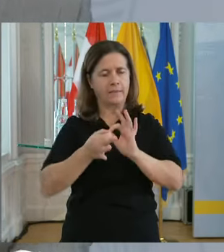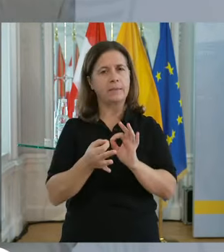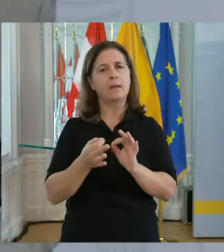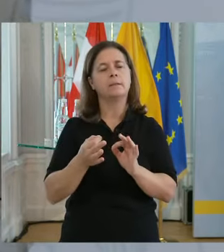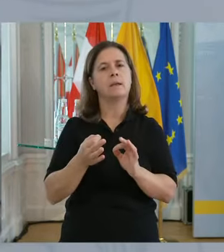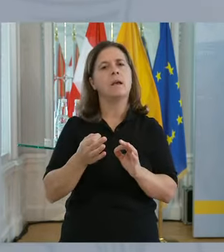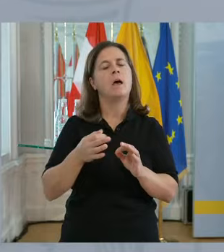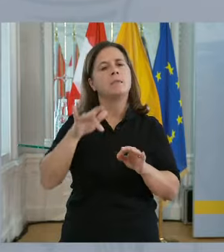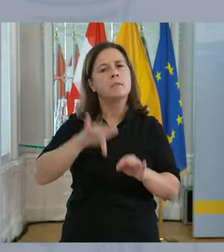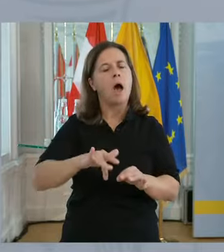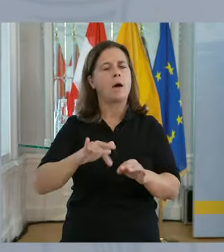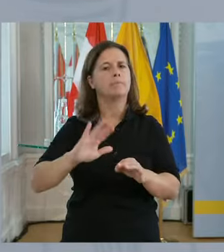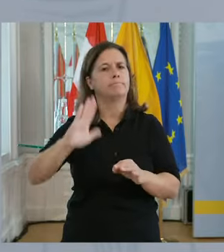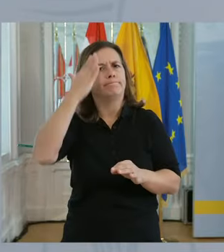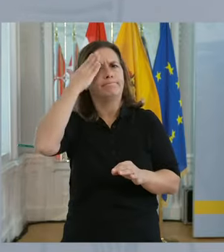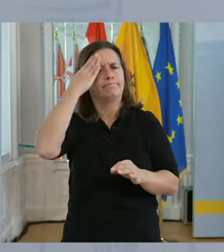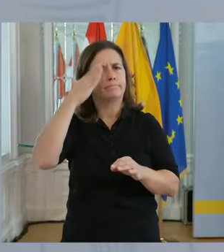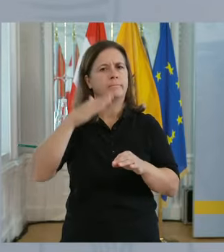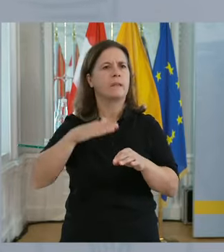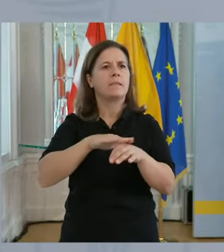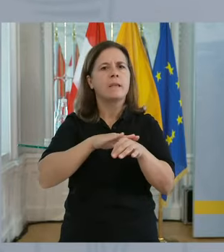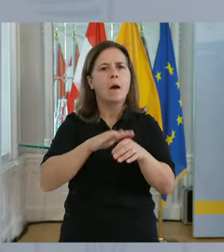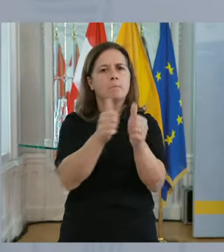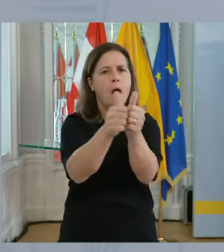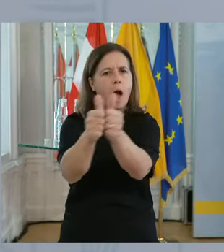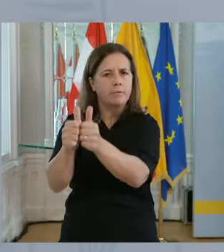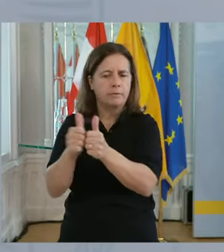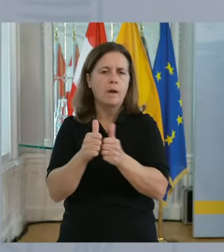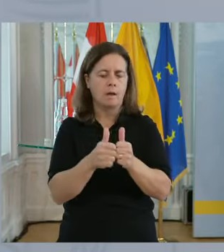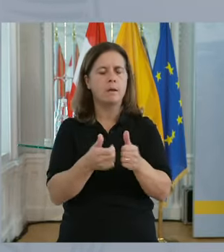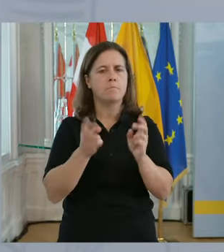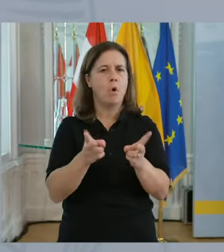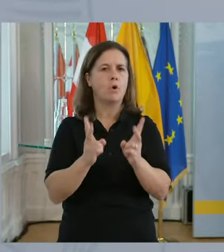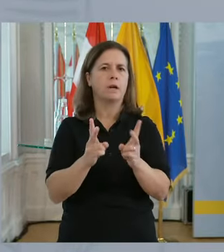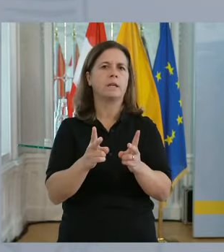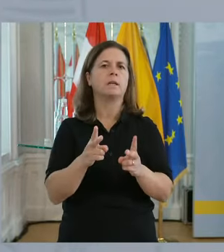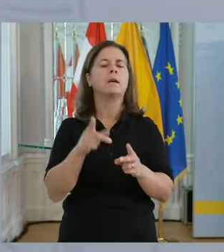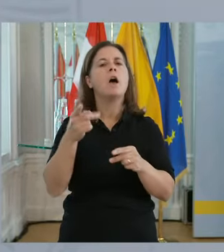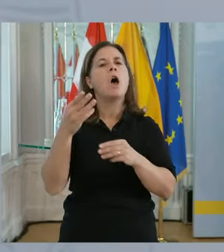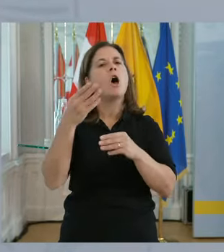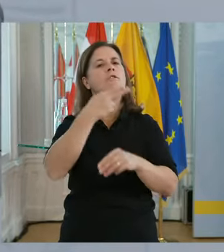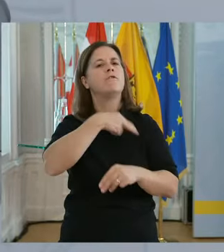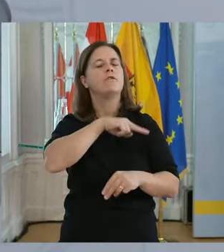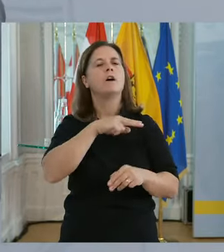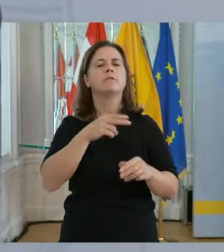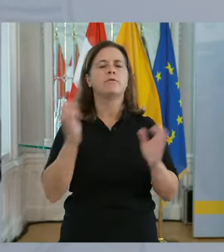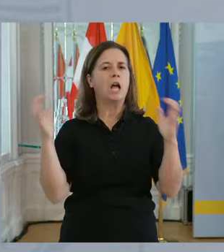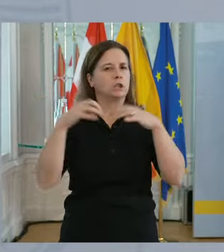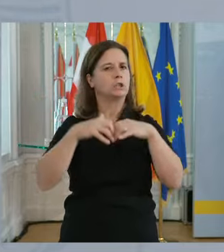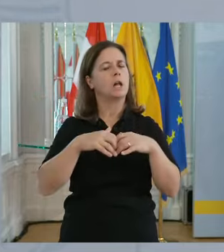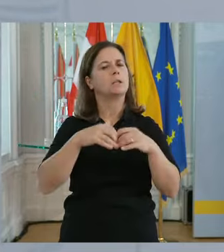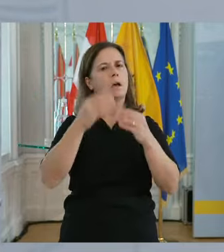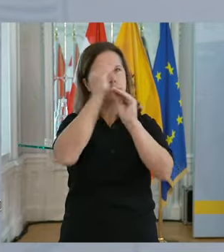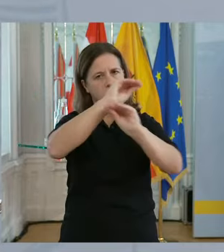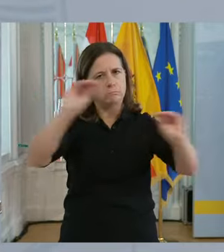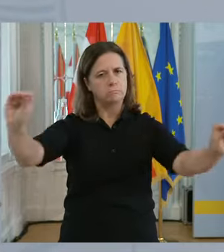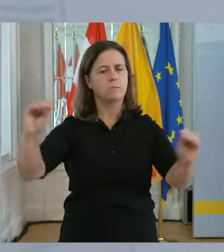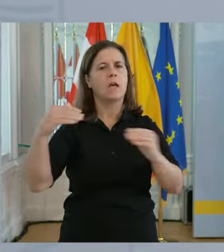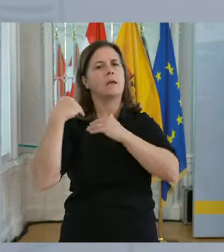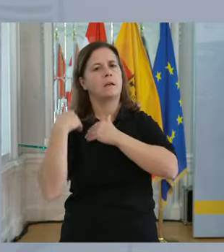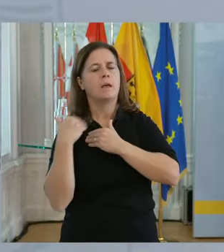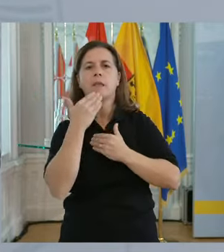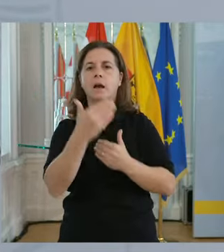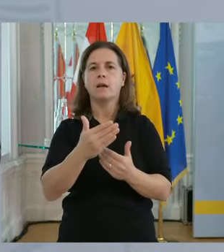dank namhafter Kooperationspartner möglich wird, denen seitens der Veranstalter ein großes Dankeschön gebührt. Ich darf mit der